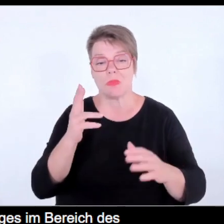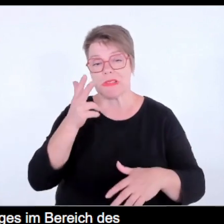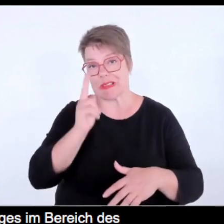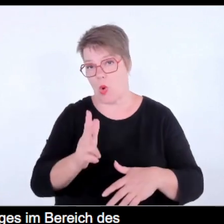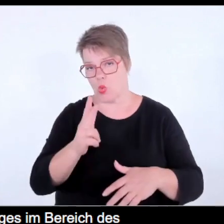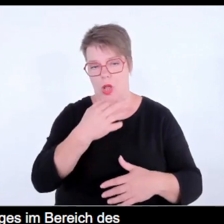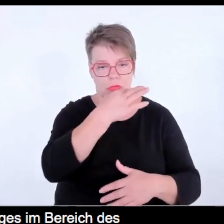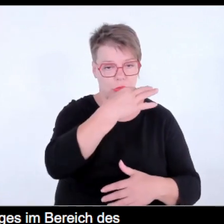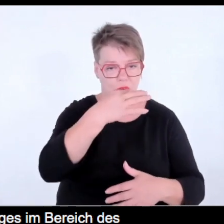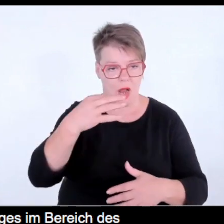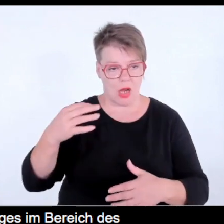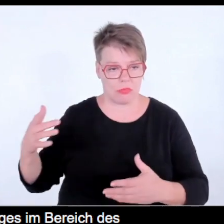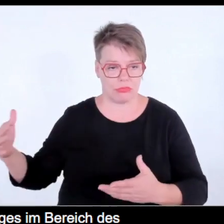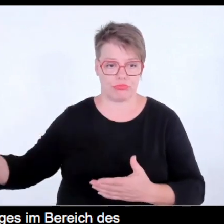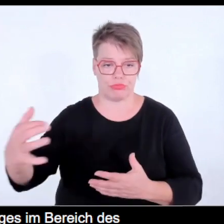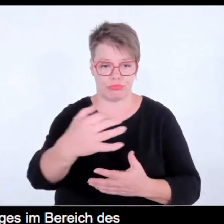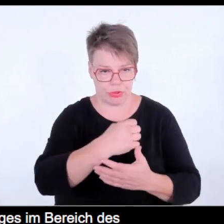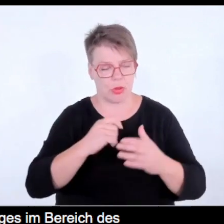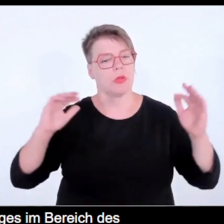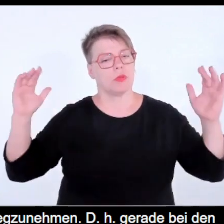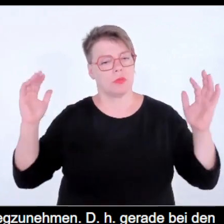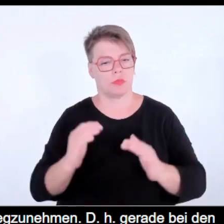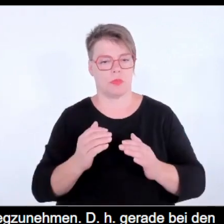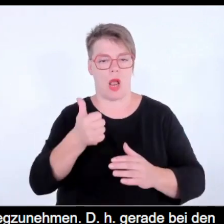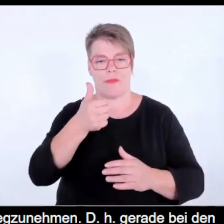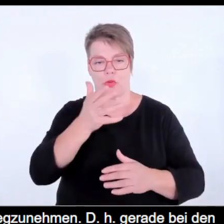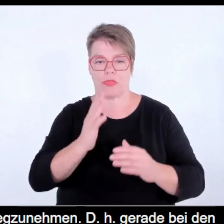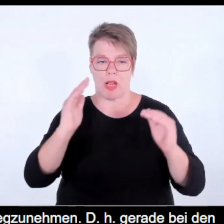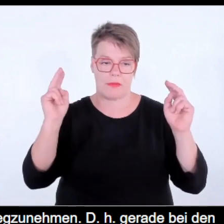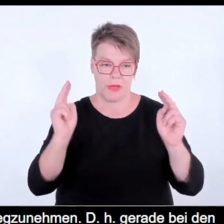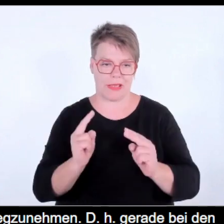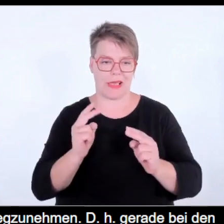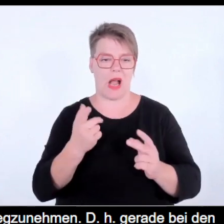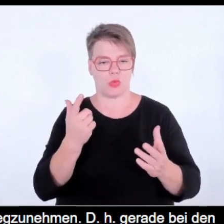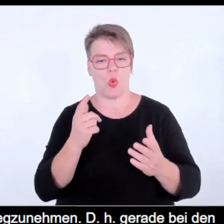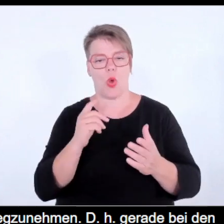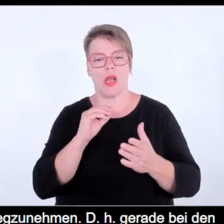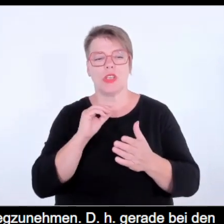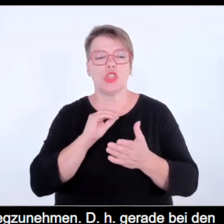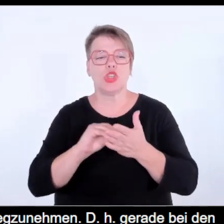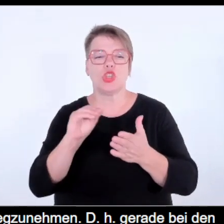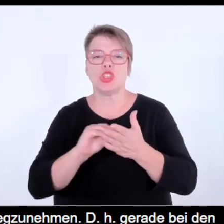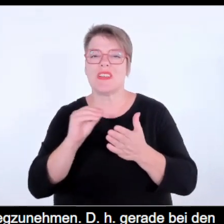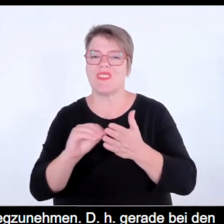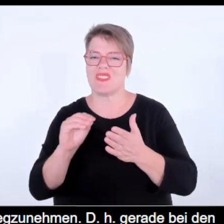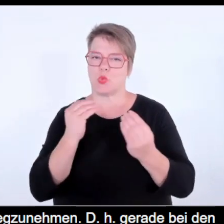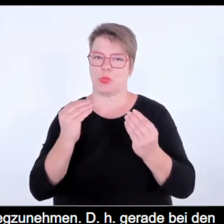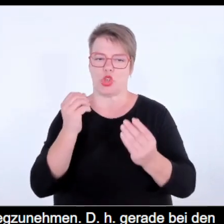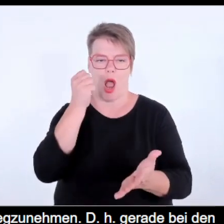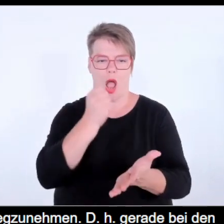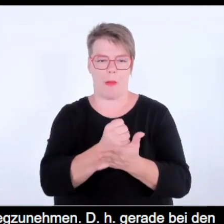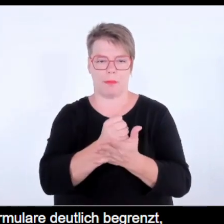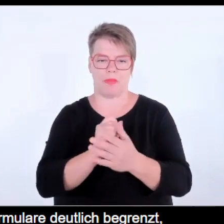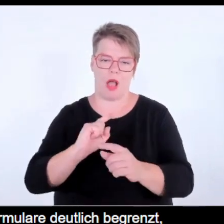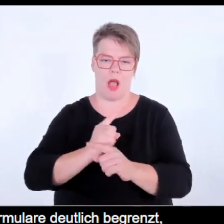ist es nicht nötig, die Dinge auszufüllen, sondern ist es wichtiger, Unterricht zu geben. Deshalb Abschaffung des amtlichen Schriftswesens.